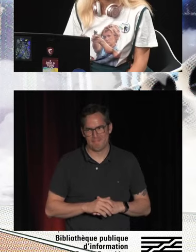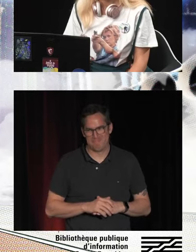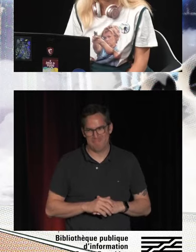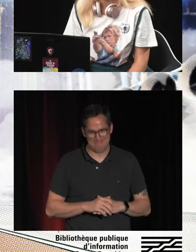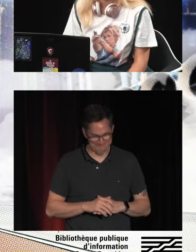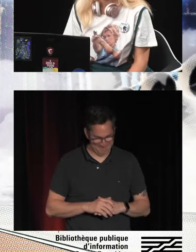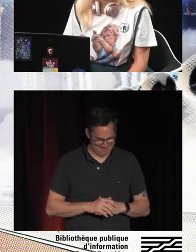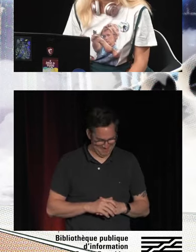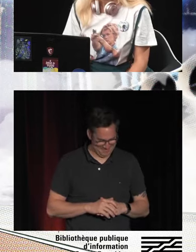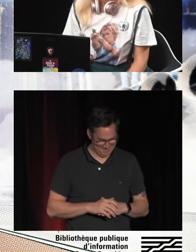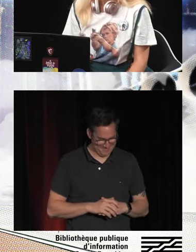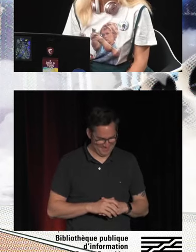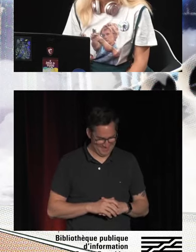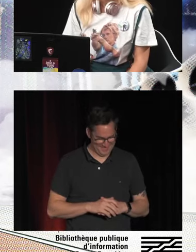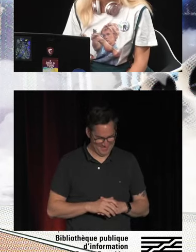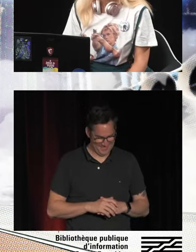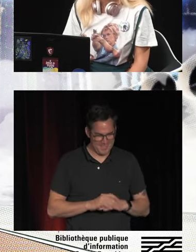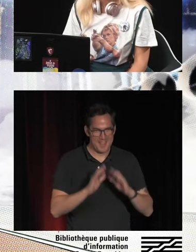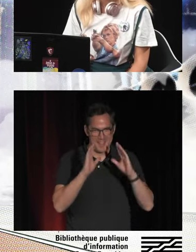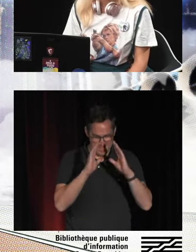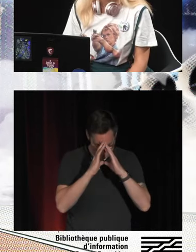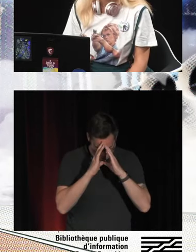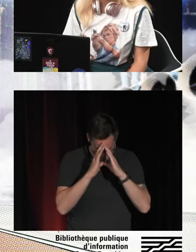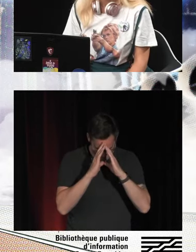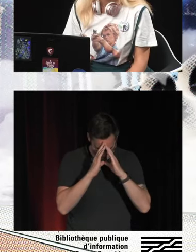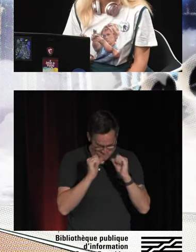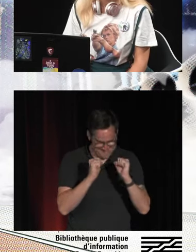Je vais reprendre mon assu. Mec!